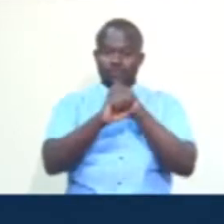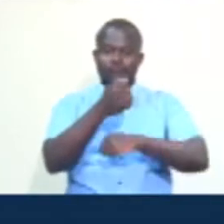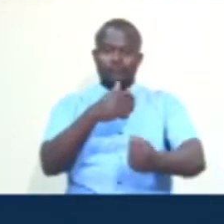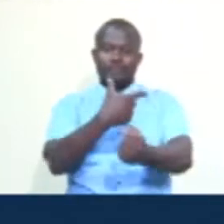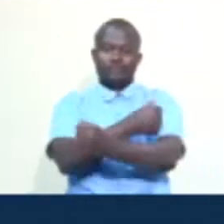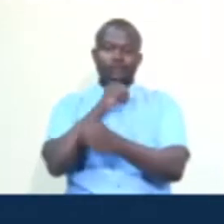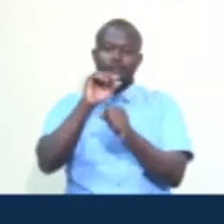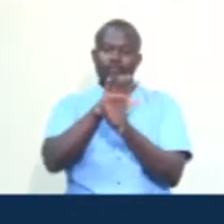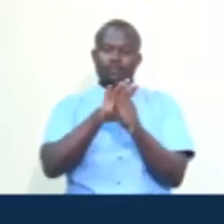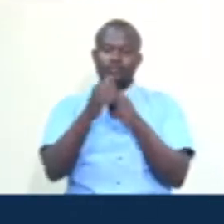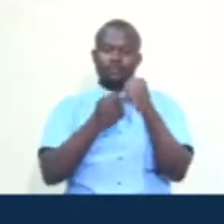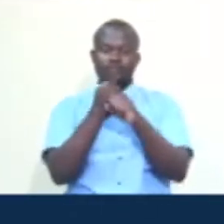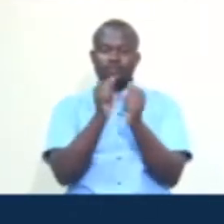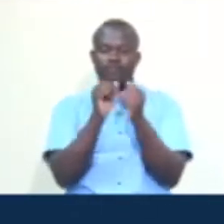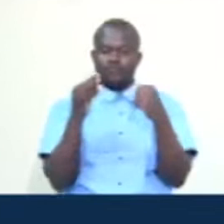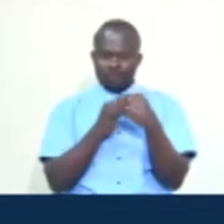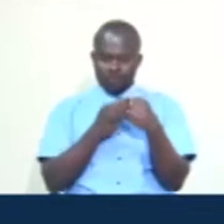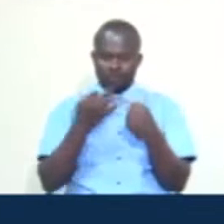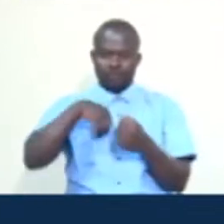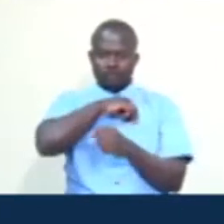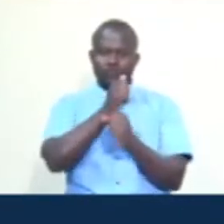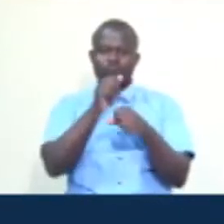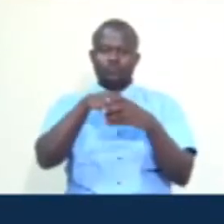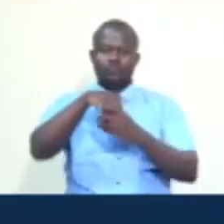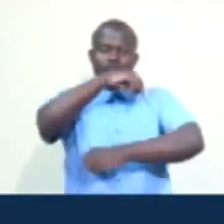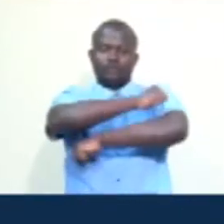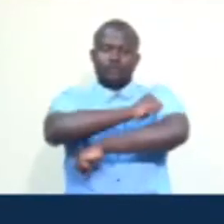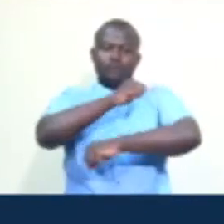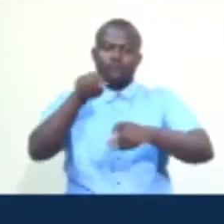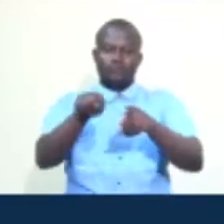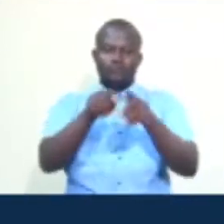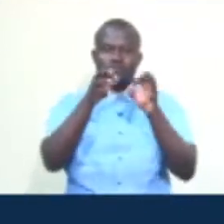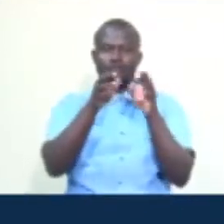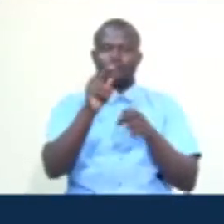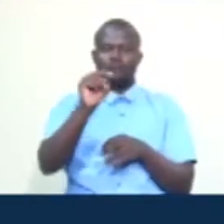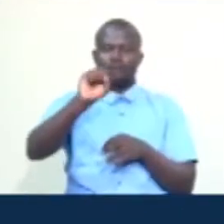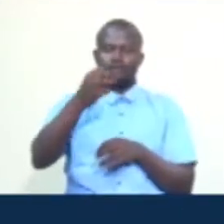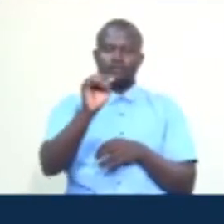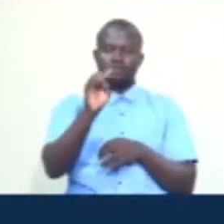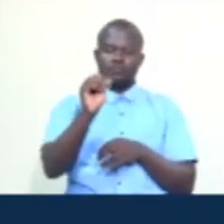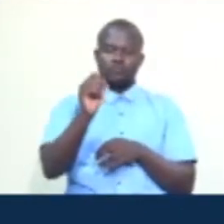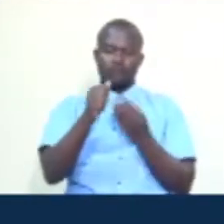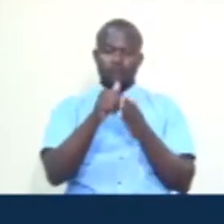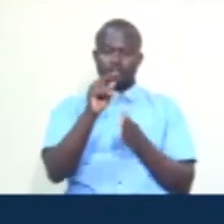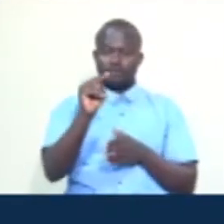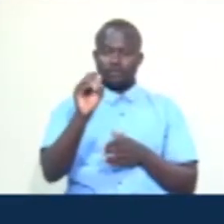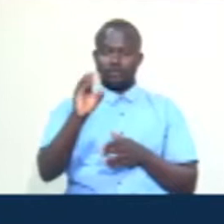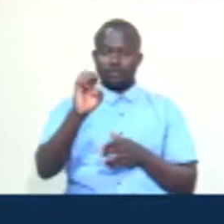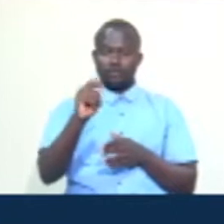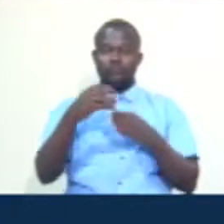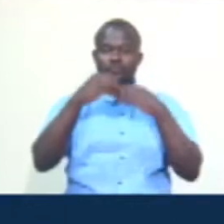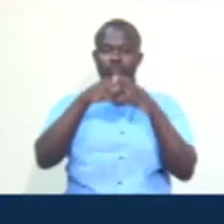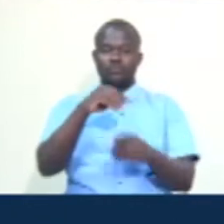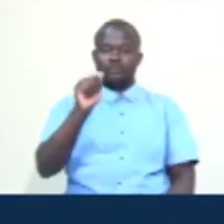ku bataruzuza imyaka 18 kizakorerwa ku bigo by'amashuri nk'uko bigarukwaho na Shimimana Inosa umuyobozi w'ikigo cya